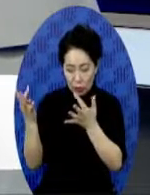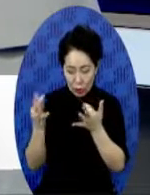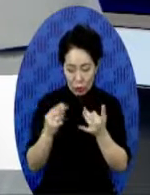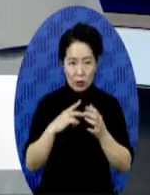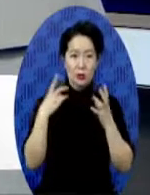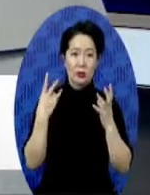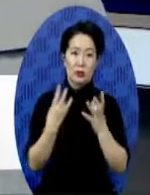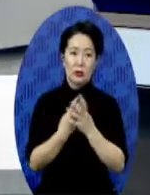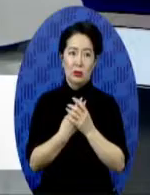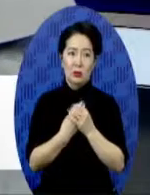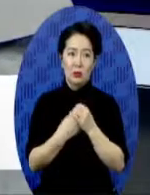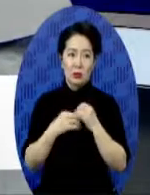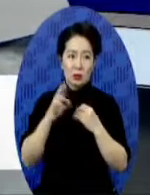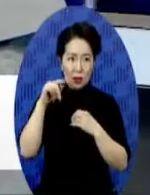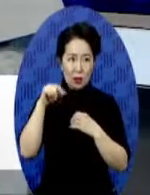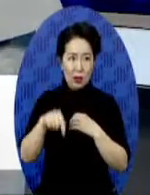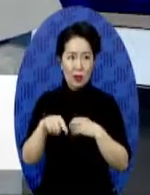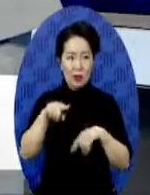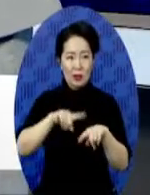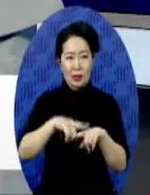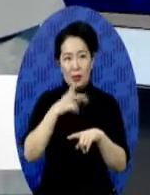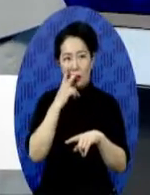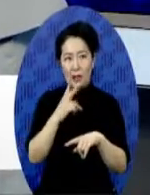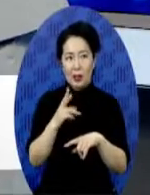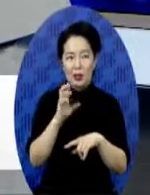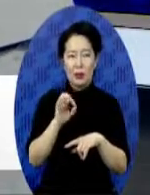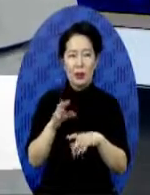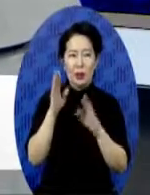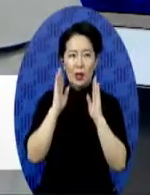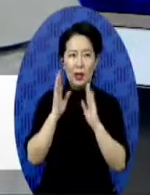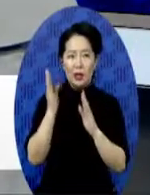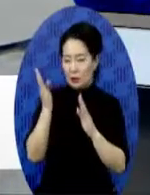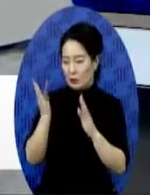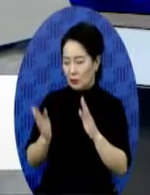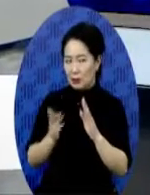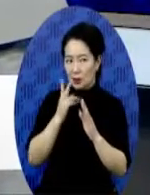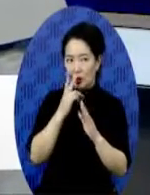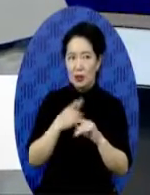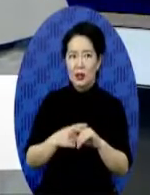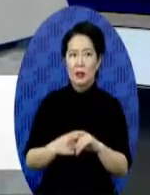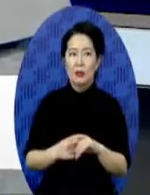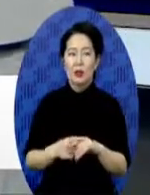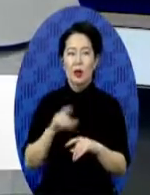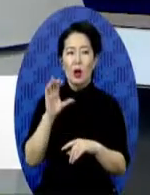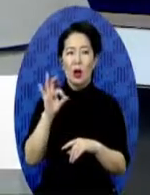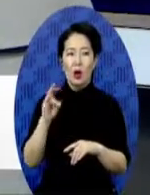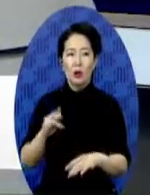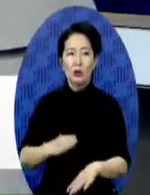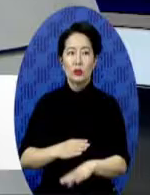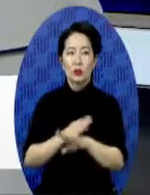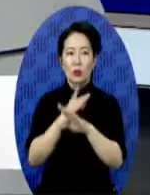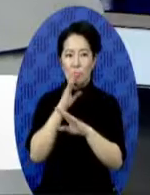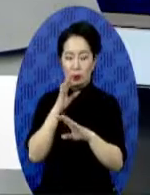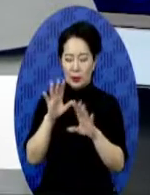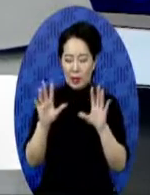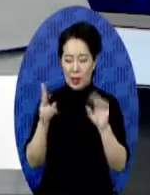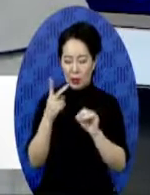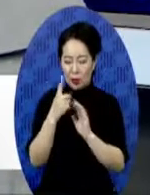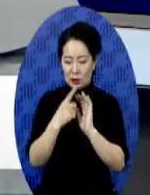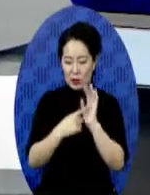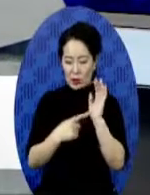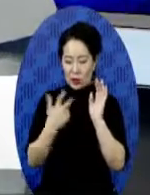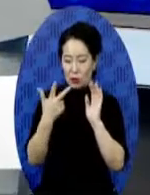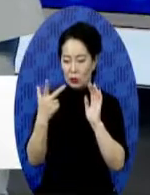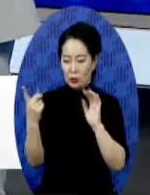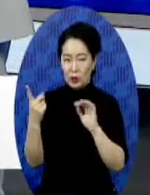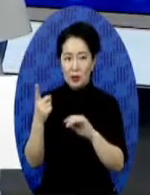үзүүлэлтүүдийг гаргаж байна. За одоо буцаад үзэгч та бүхнийхээ анхаарлыг энэ дэлгэцэнд харуулъя. Он дуусахад буюу 12 дугаар сарын 31 болоход бас